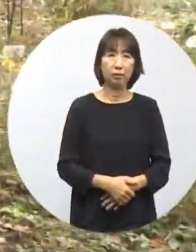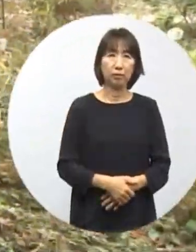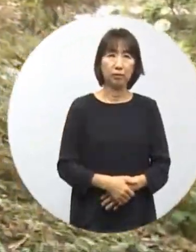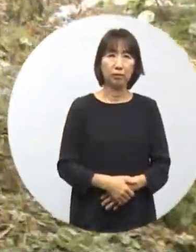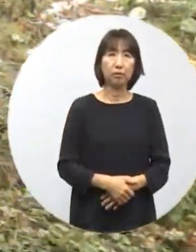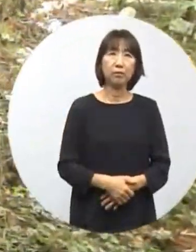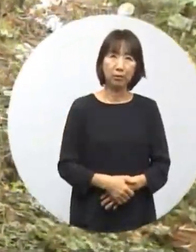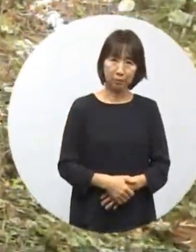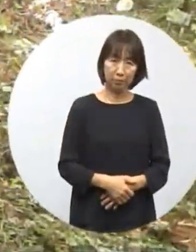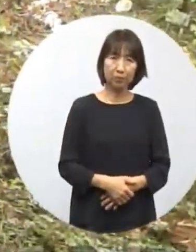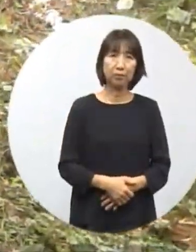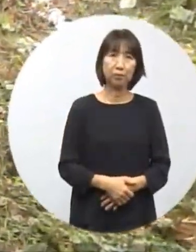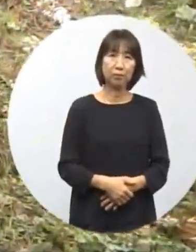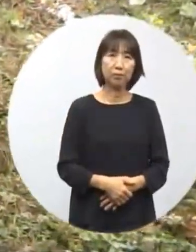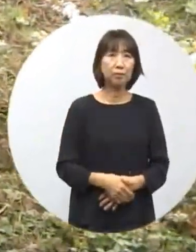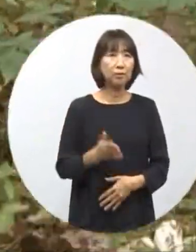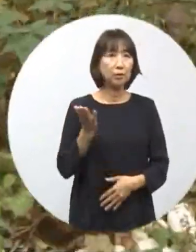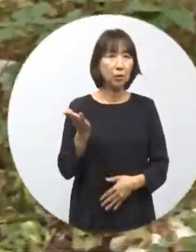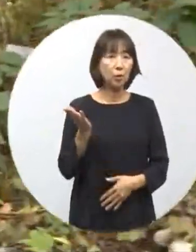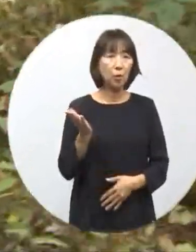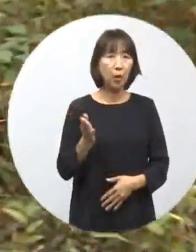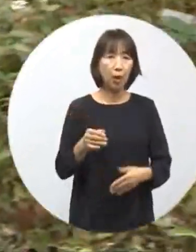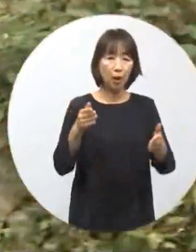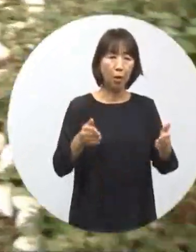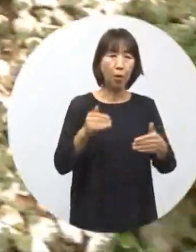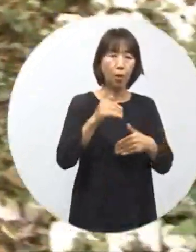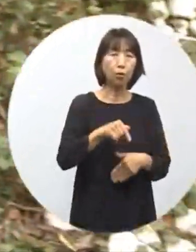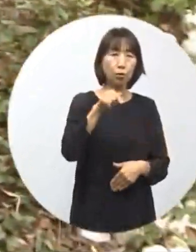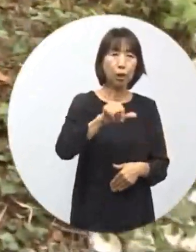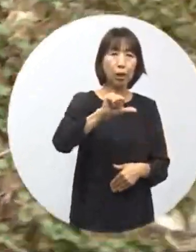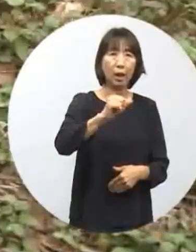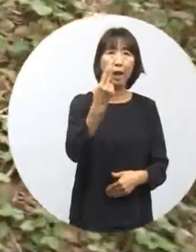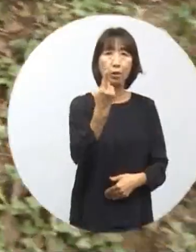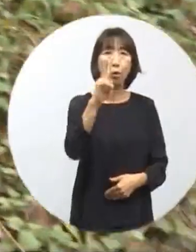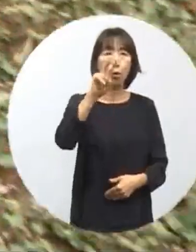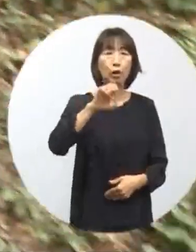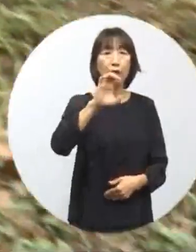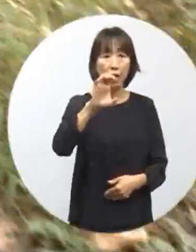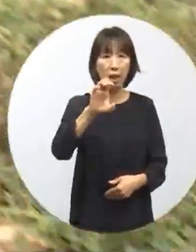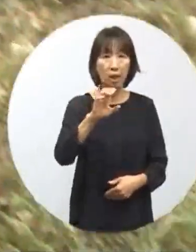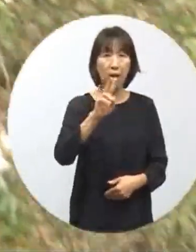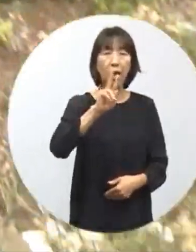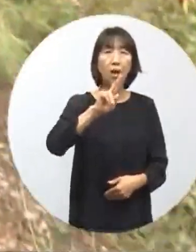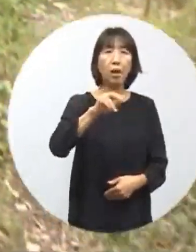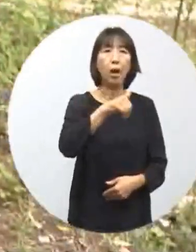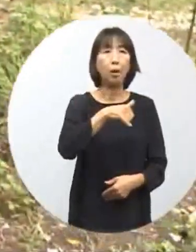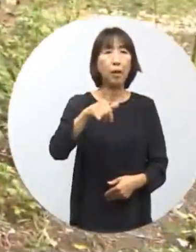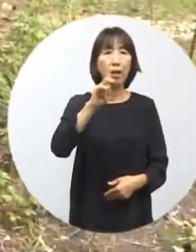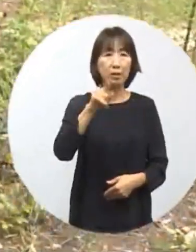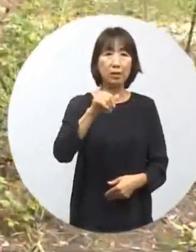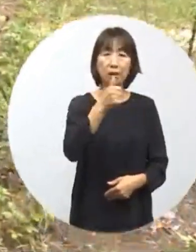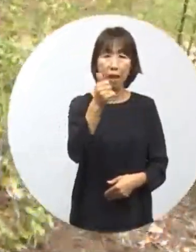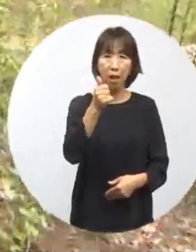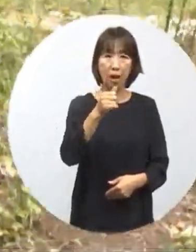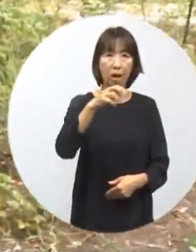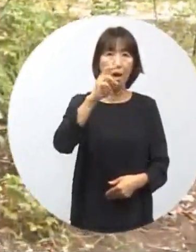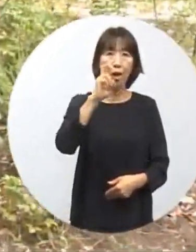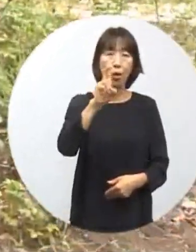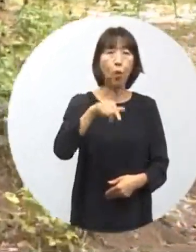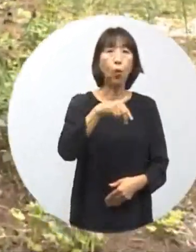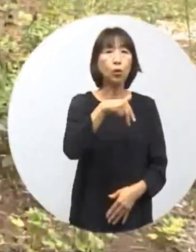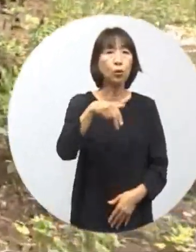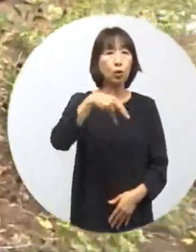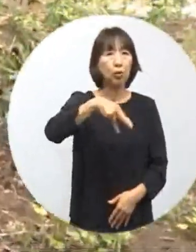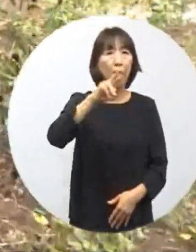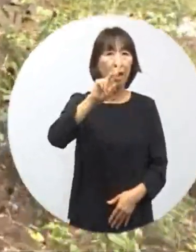はい、ここは屋外アトリエといって、ラベンダーだったりローズマリーだったり